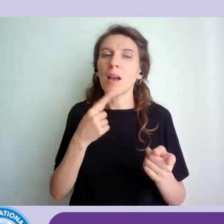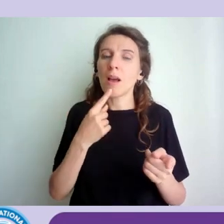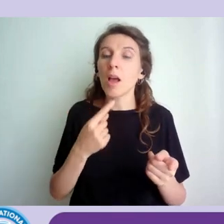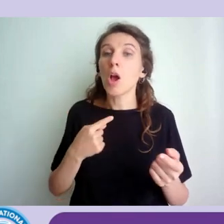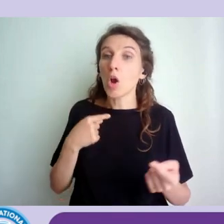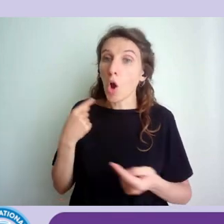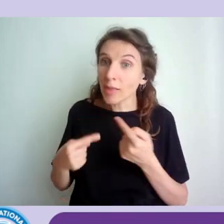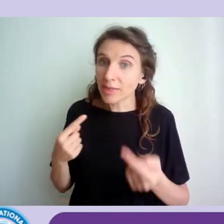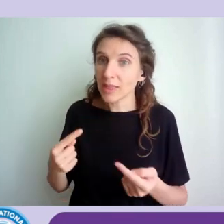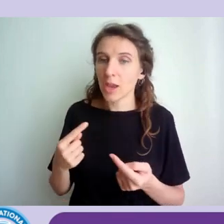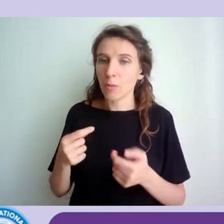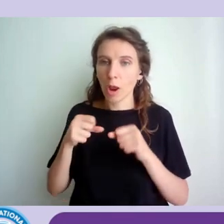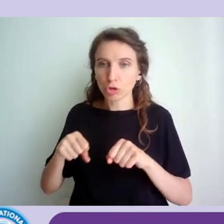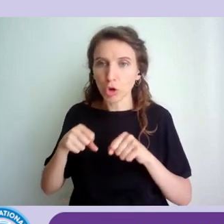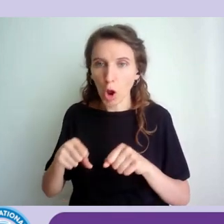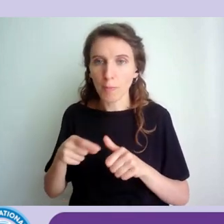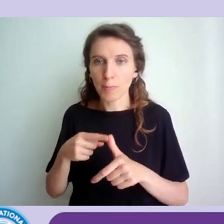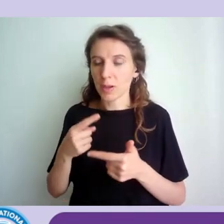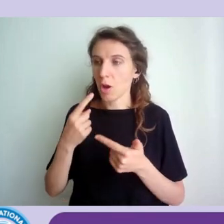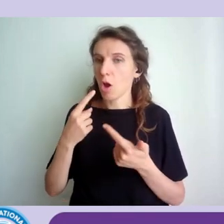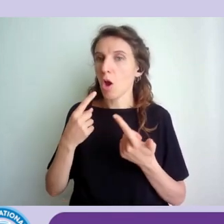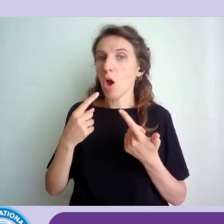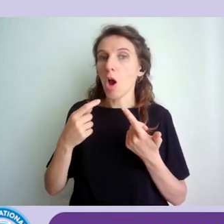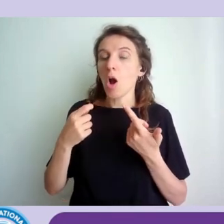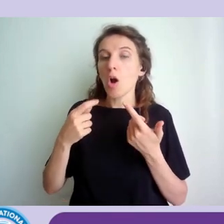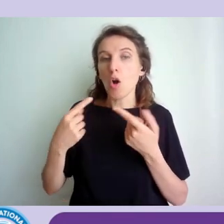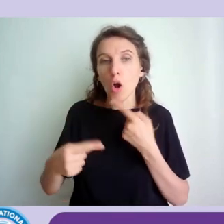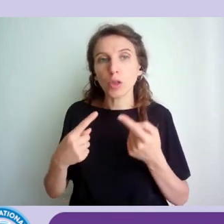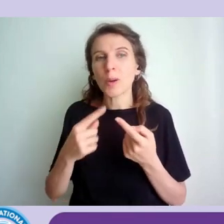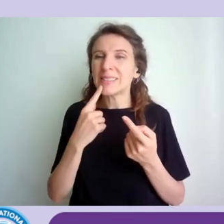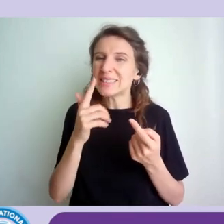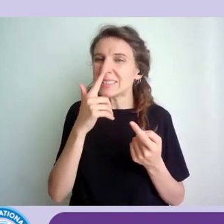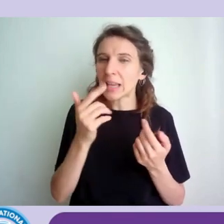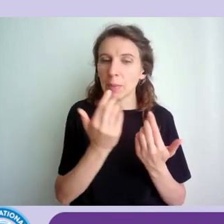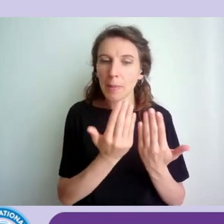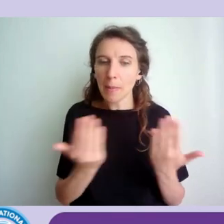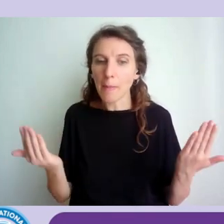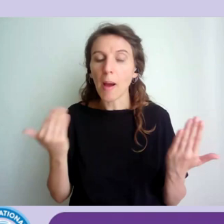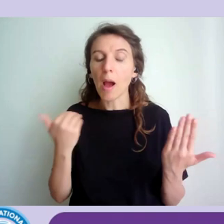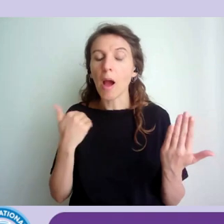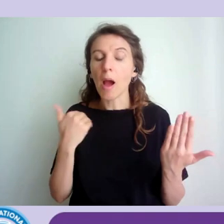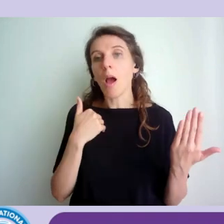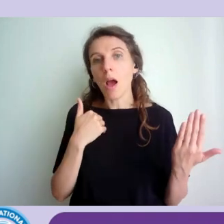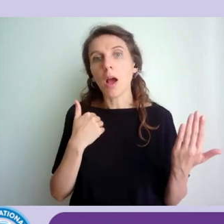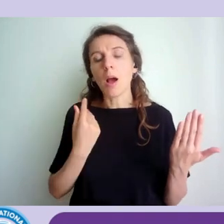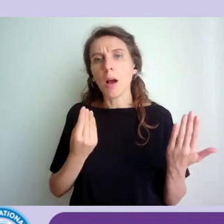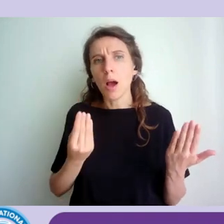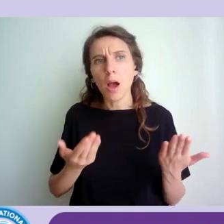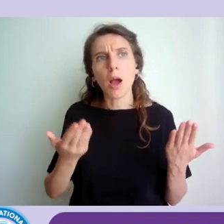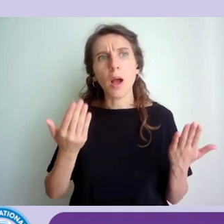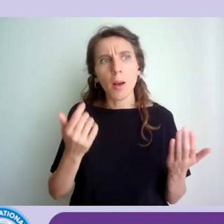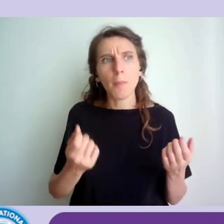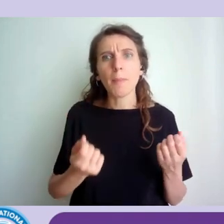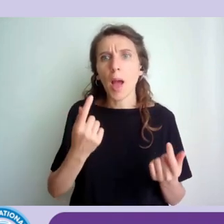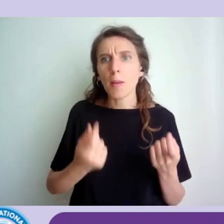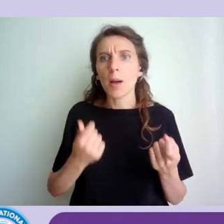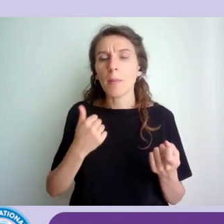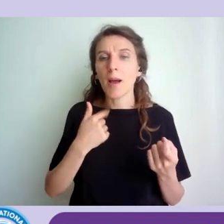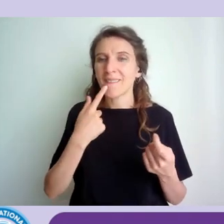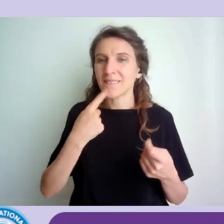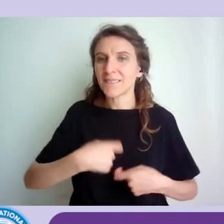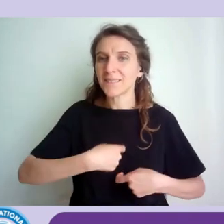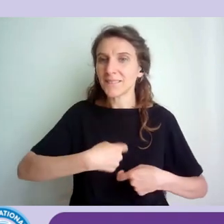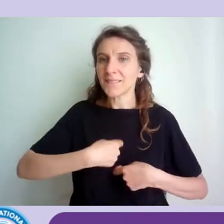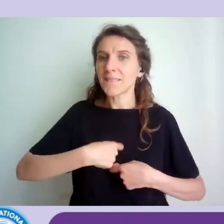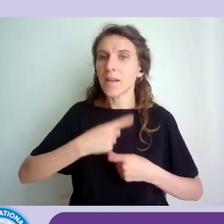shopping e ti propongono gli articoli simili e ti propongono insomma eh Ti invogliano ti vogliono